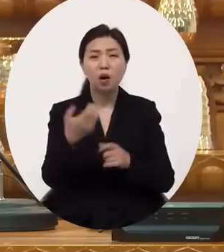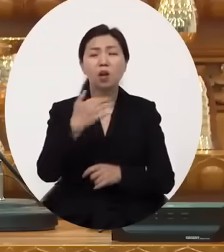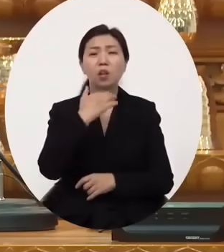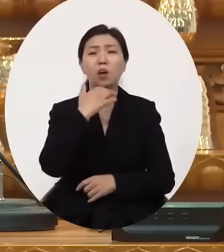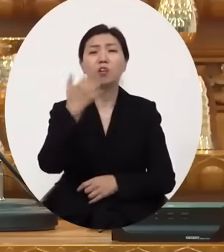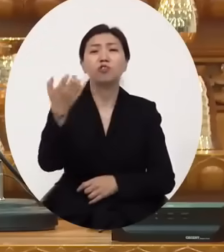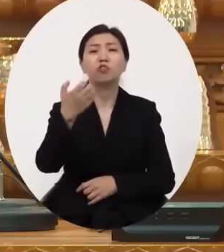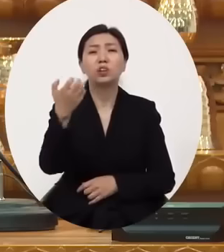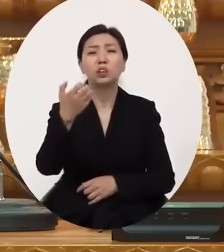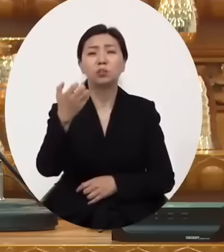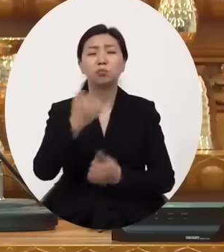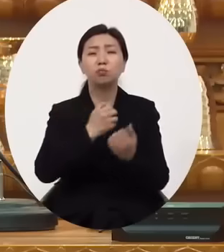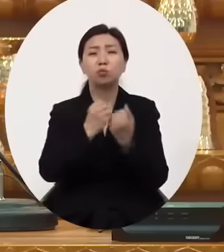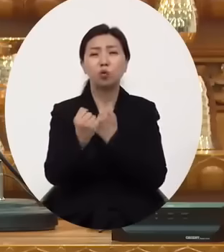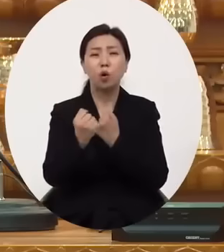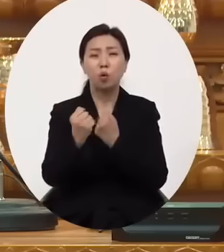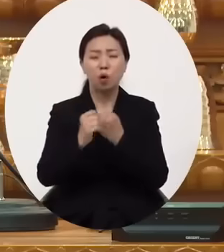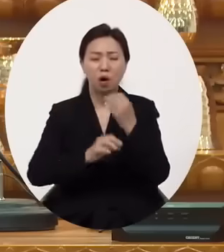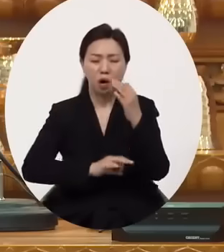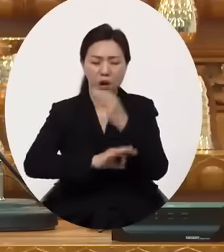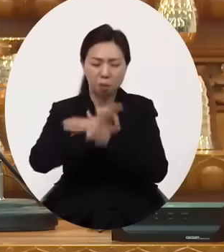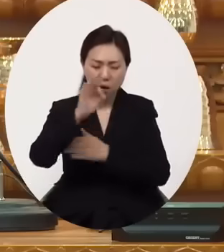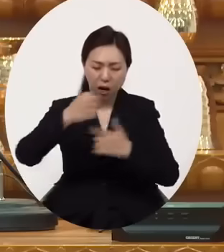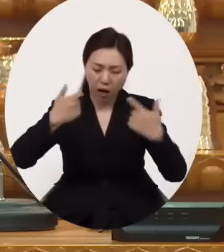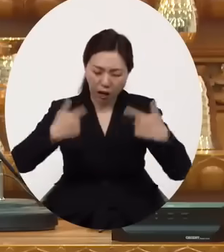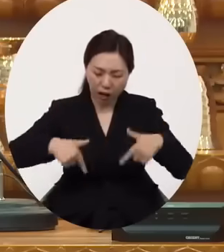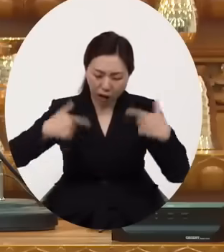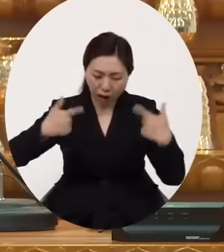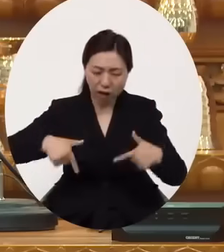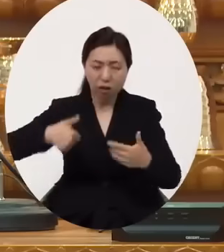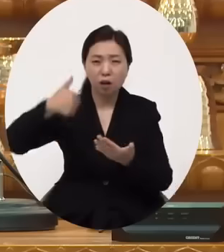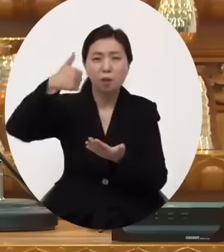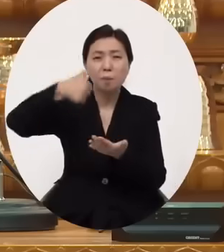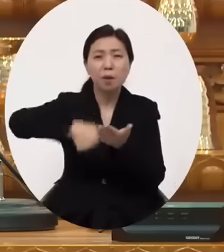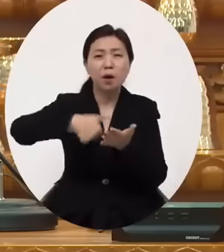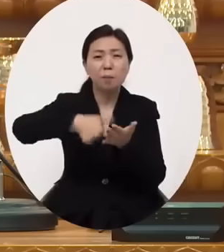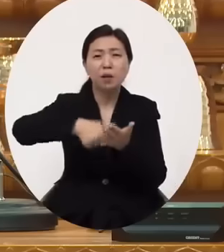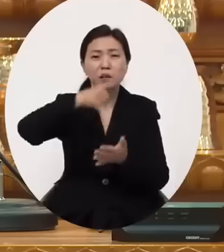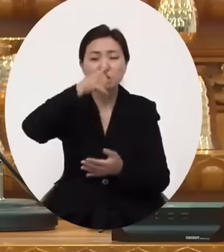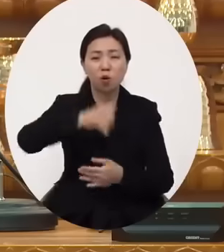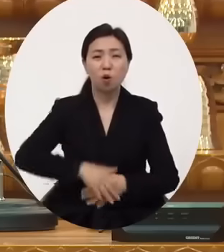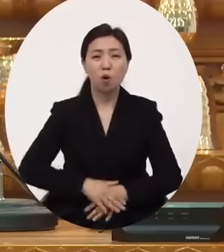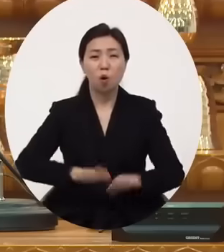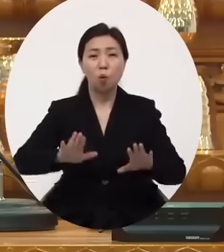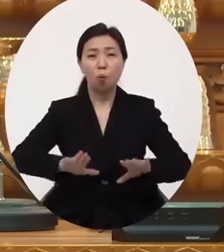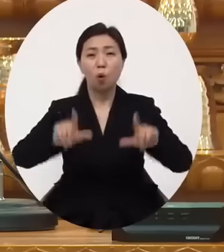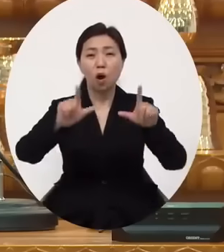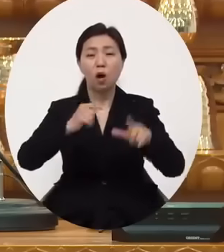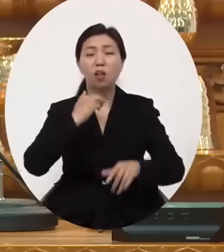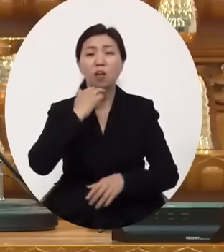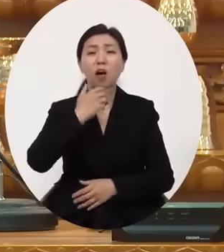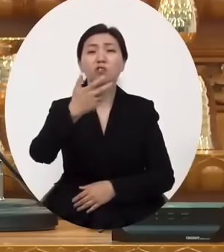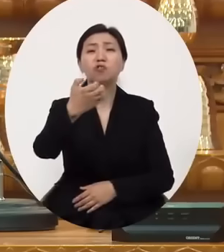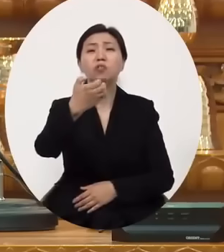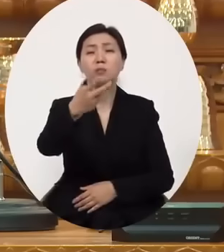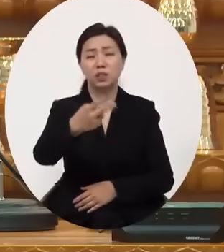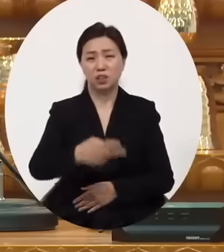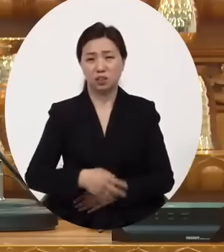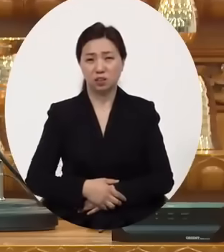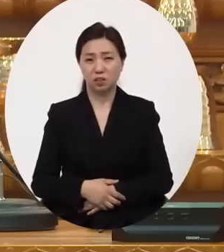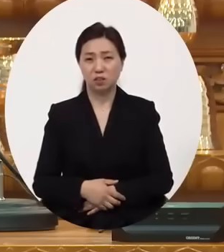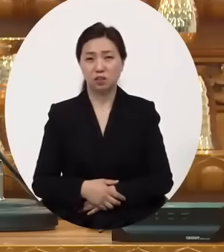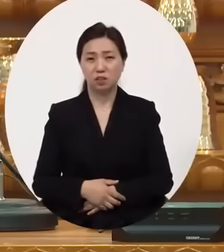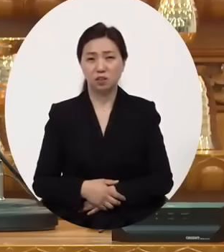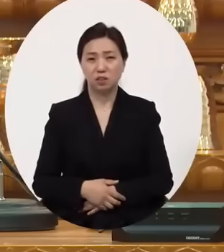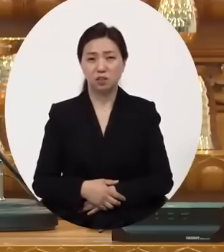약간 침입기도 있는데도 매일 아침에 절을 합니다. 90 하나, 지금 원래도 92 됐는데도. 왜? 그분은